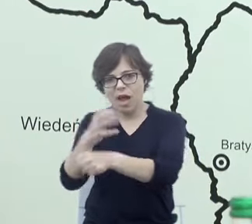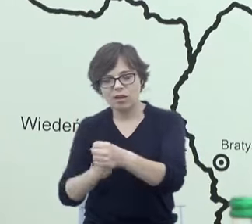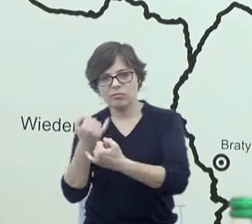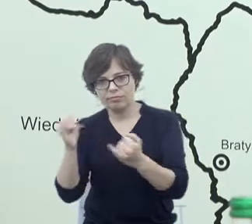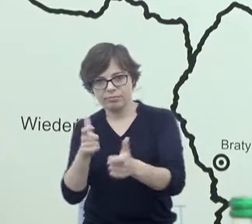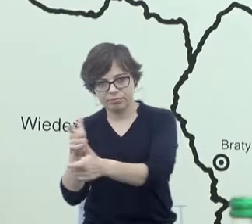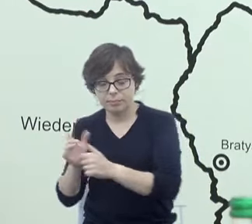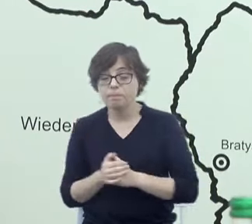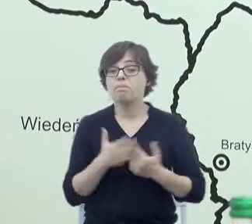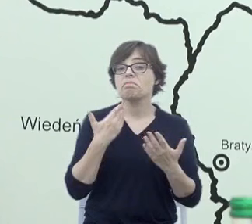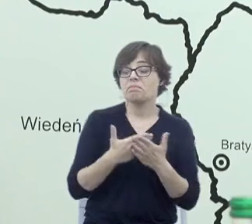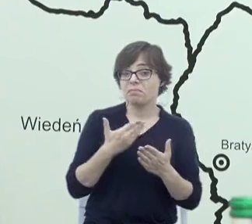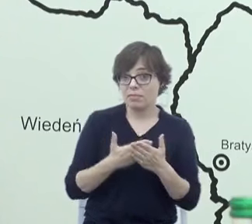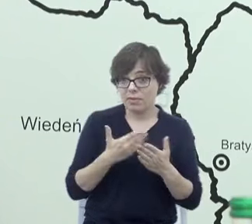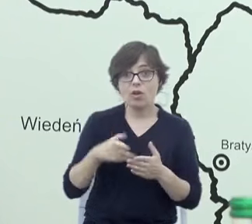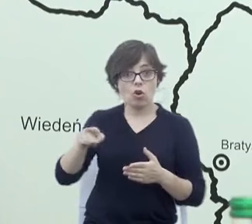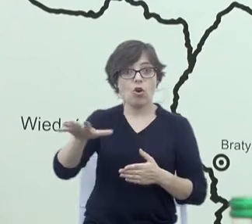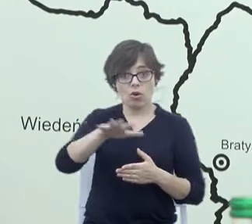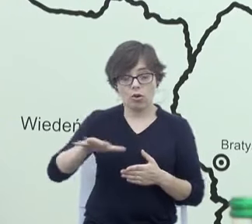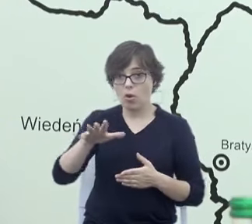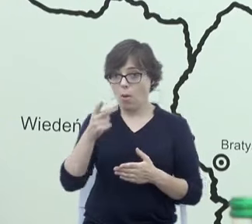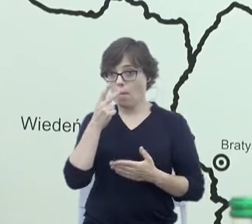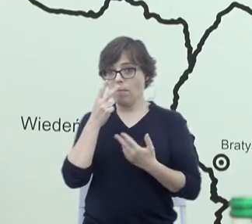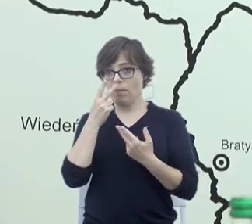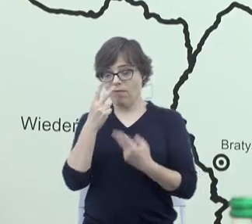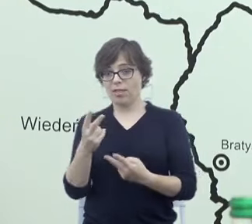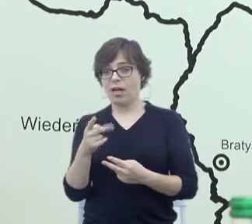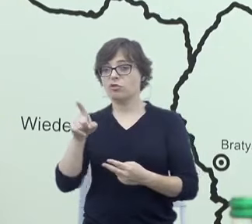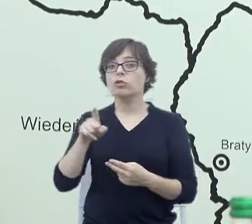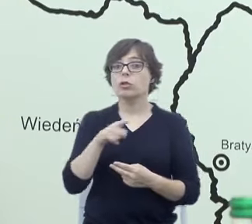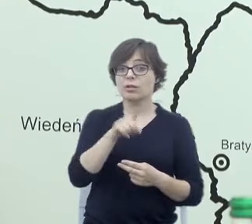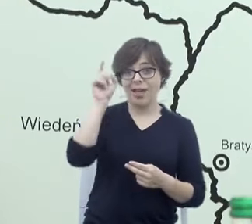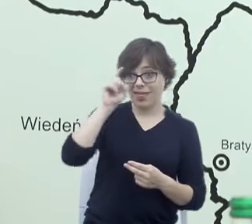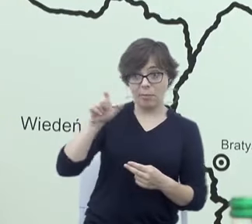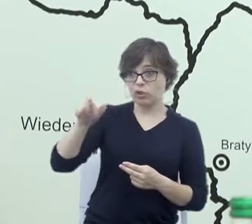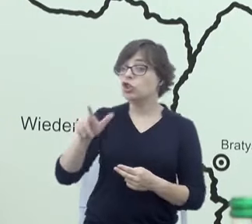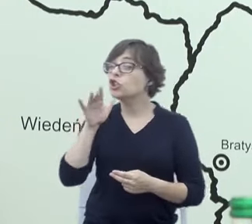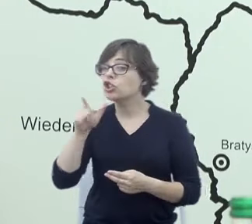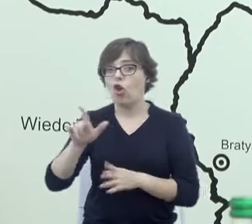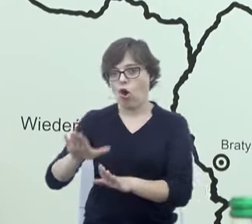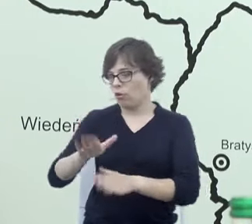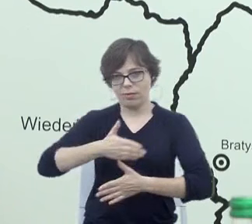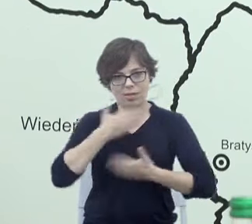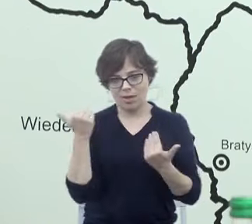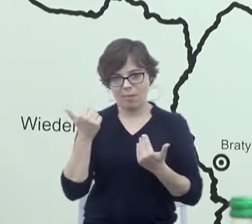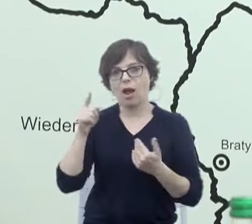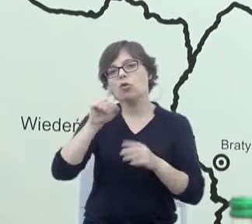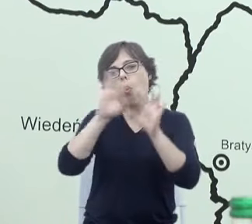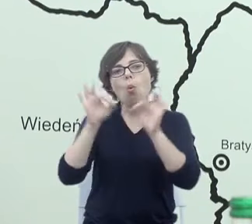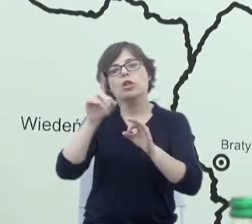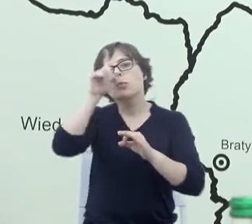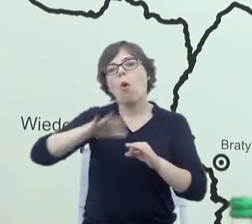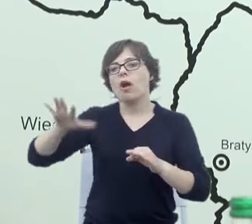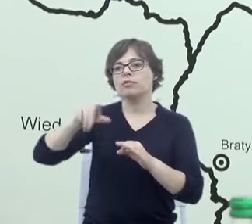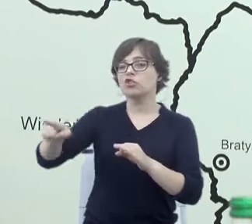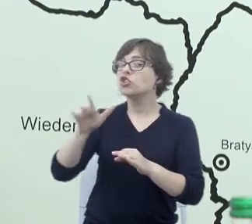wskazujący, no, że Żydzi nie są chronieni, są poza prawem, są no, na jakimś dole tej drabiny społecznej,